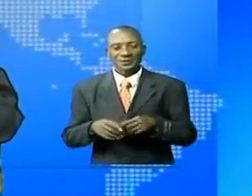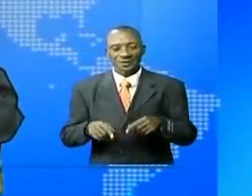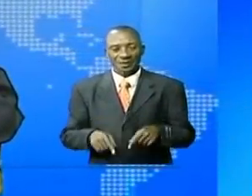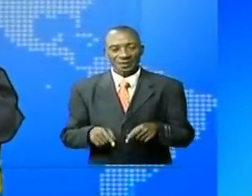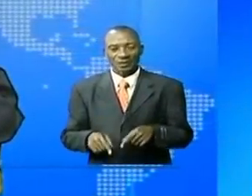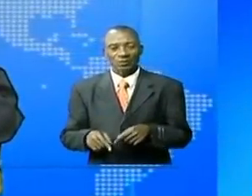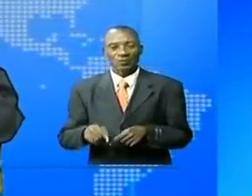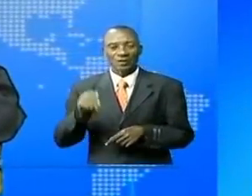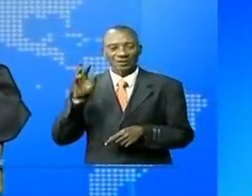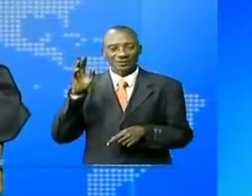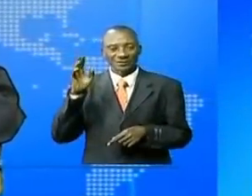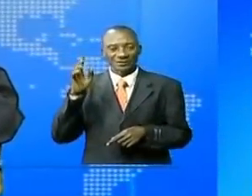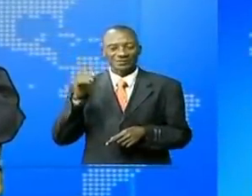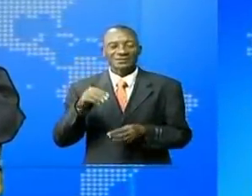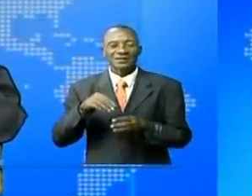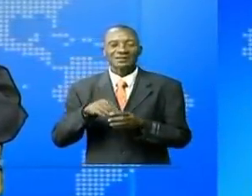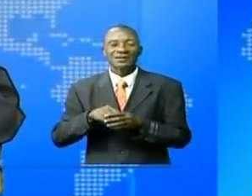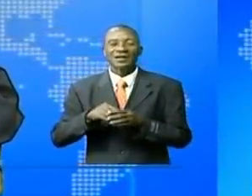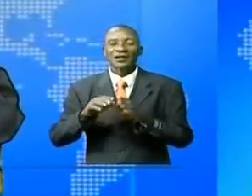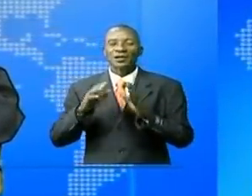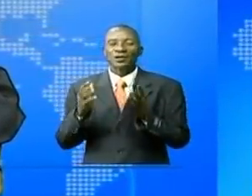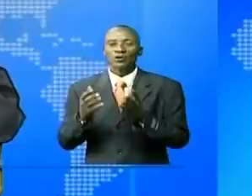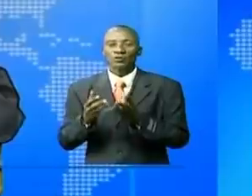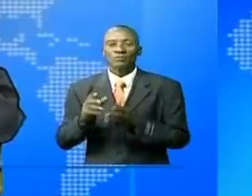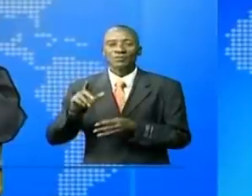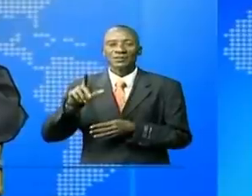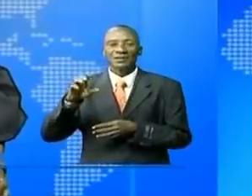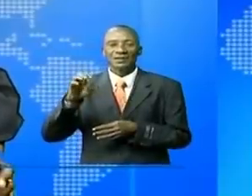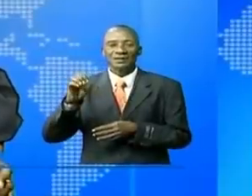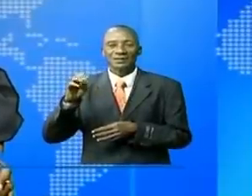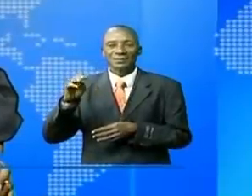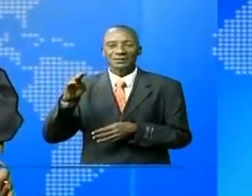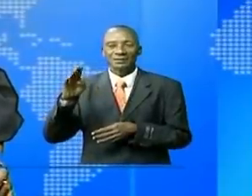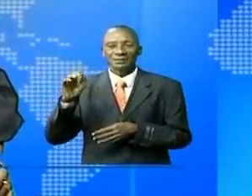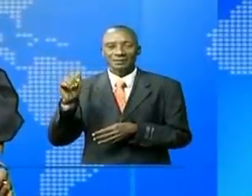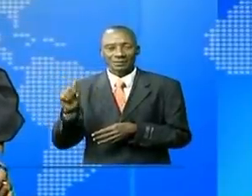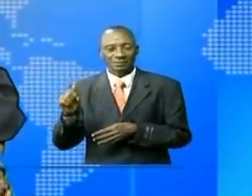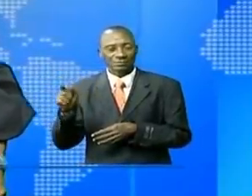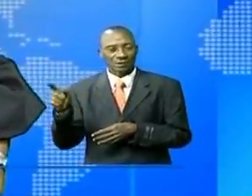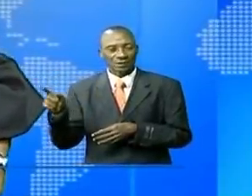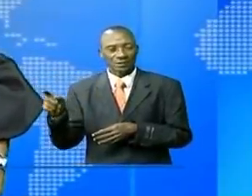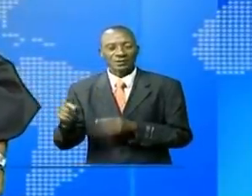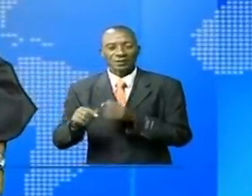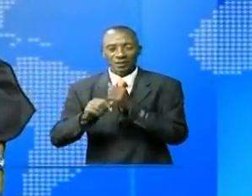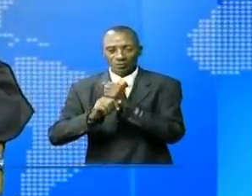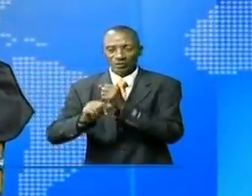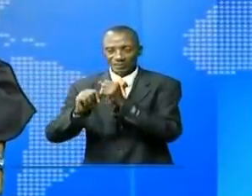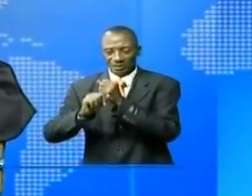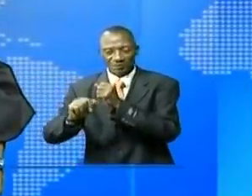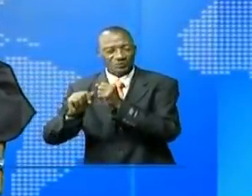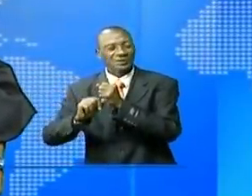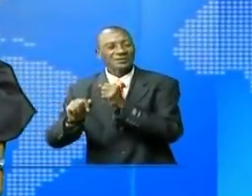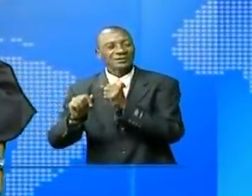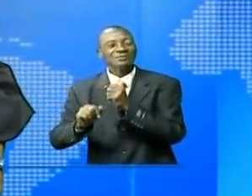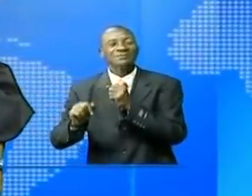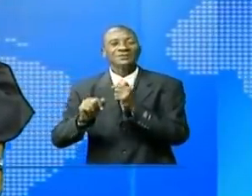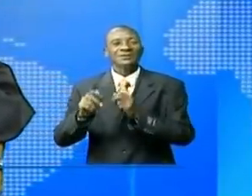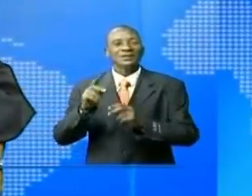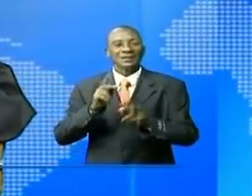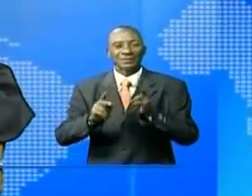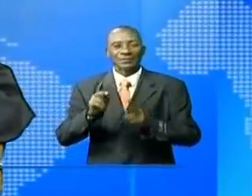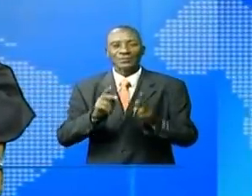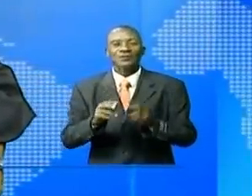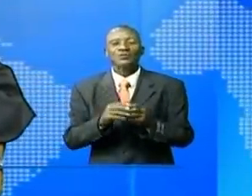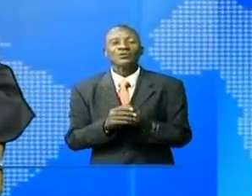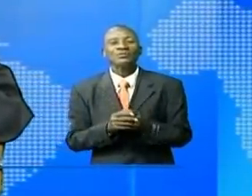commune de Lemba, une campagne de sensibilisation a été lancée par les relais communautaires de cette zone, une initiative du programme